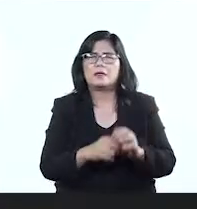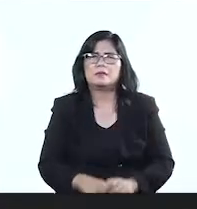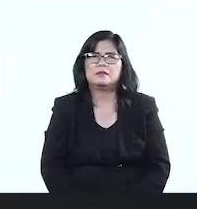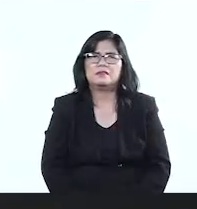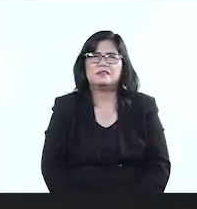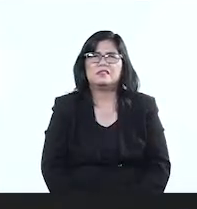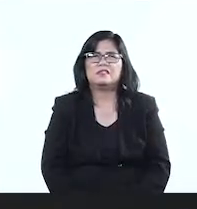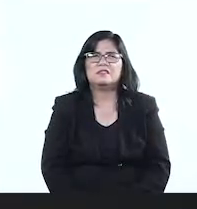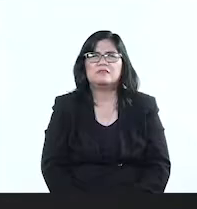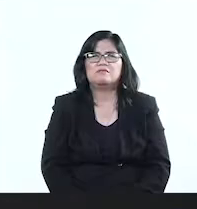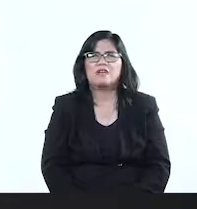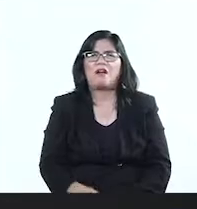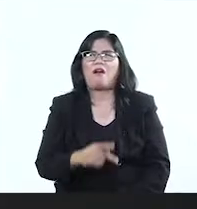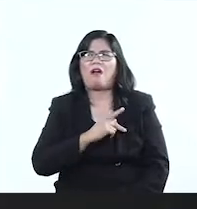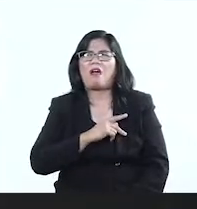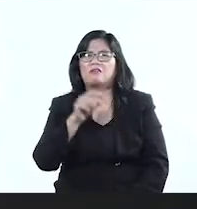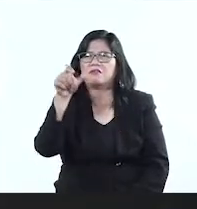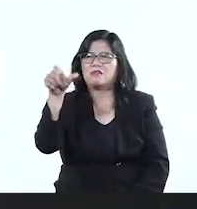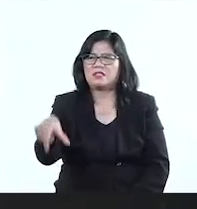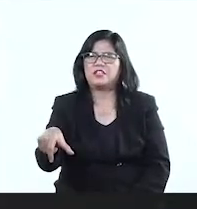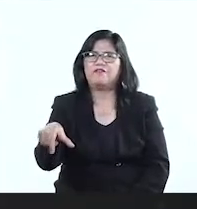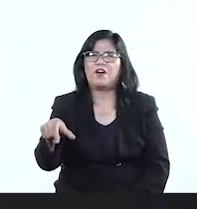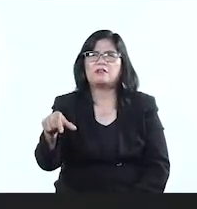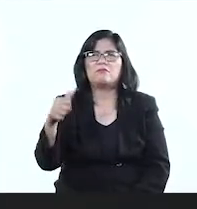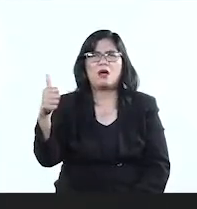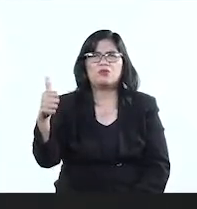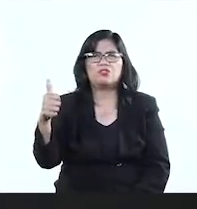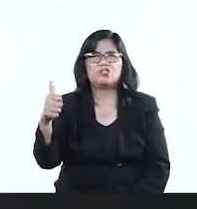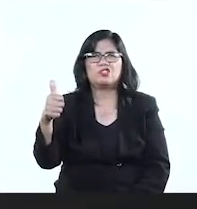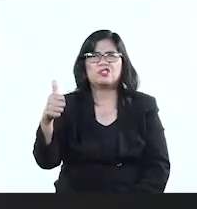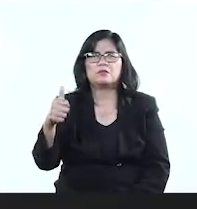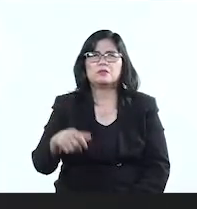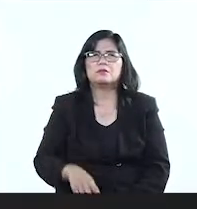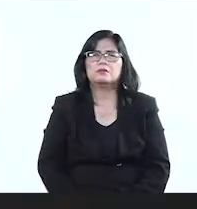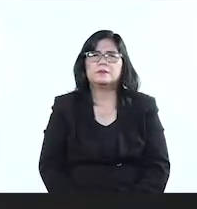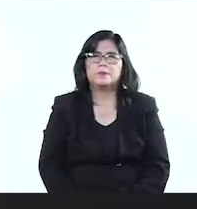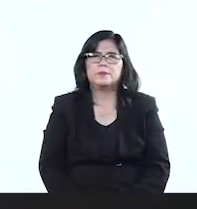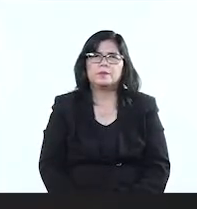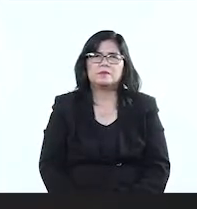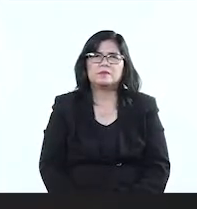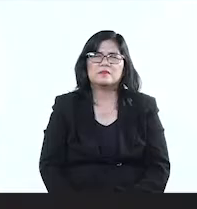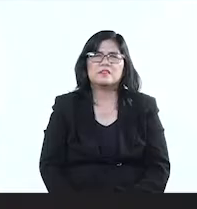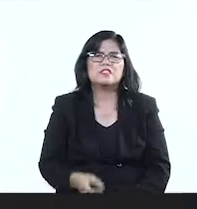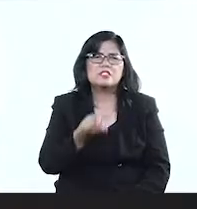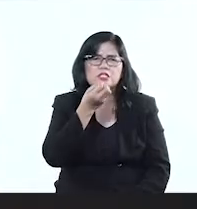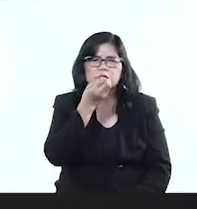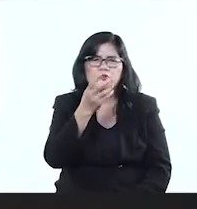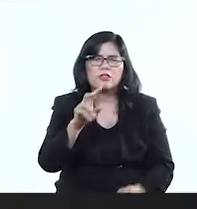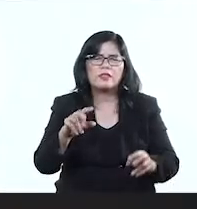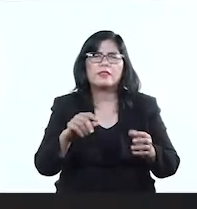lagi integritas Hai orang sekarang nggak mikir lagi kualitas Hai orang sekarang saya sebut